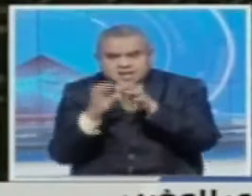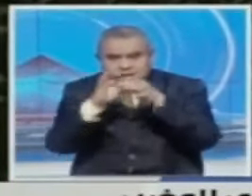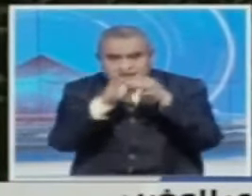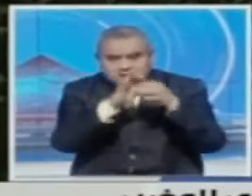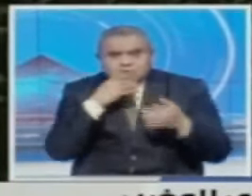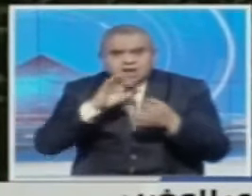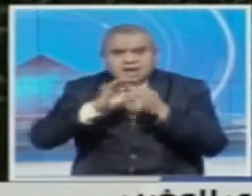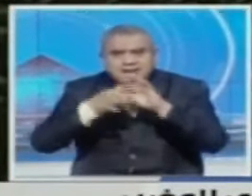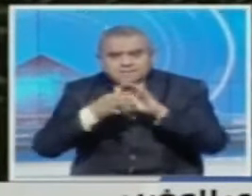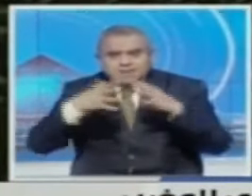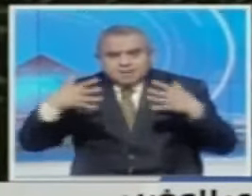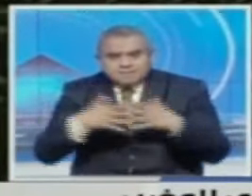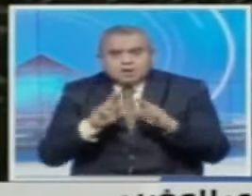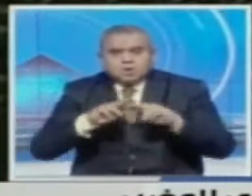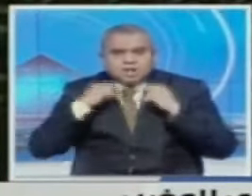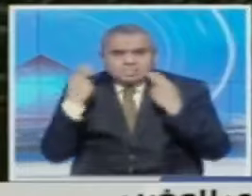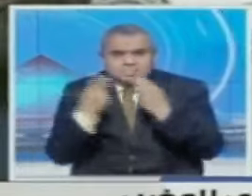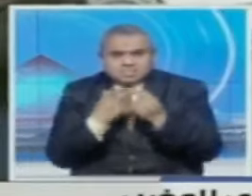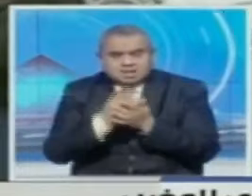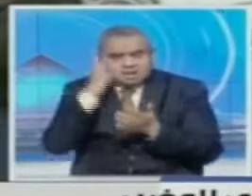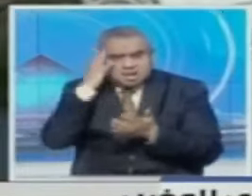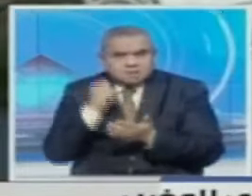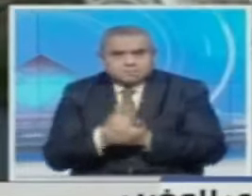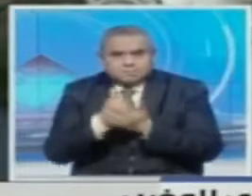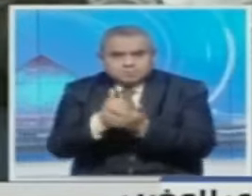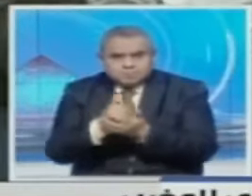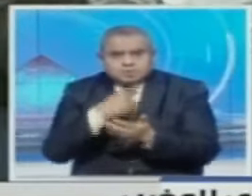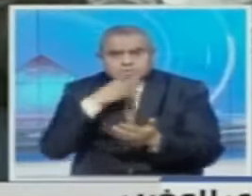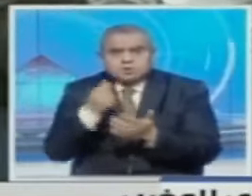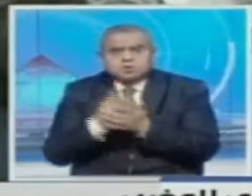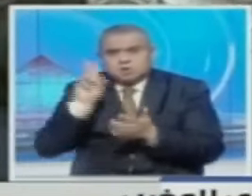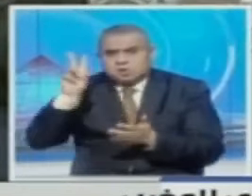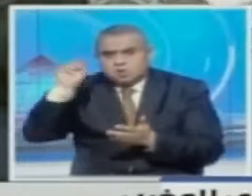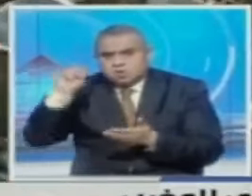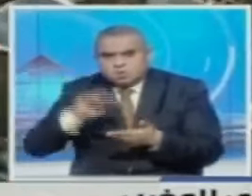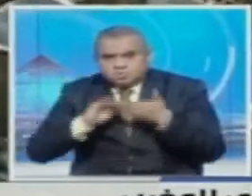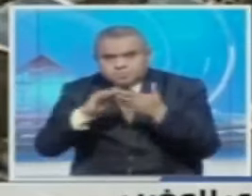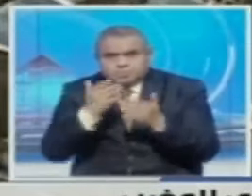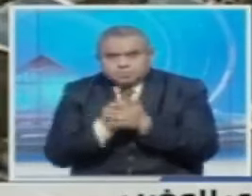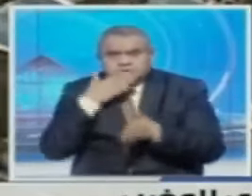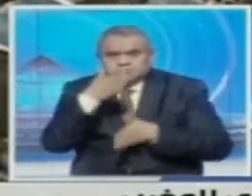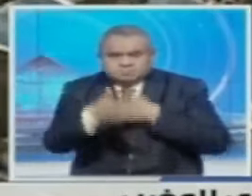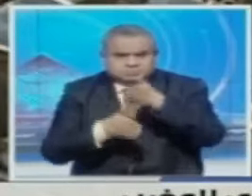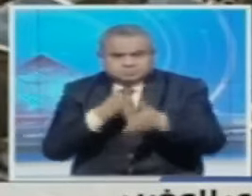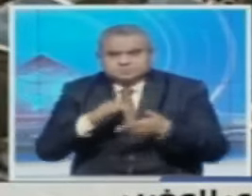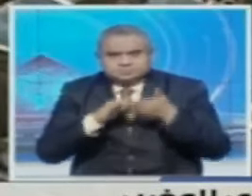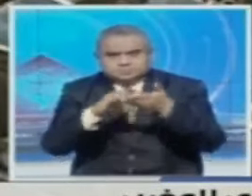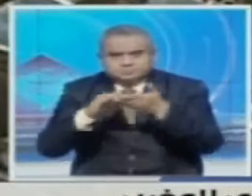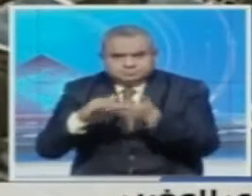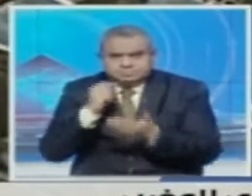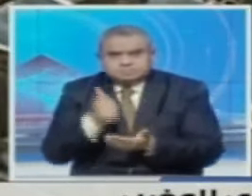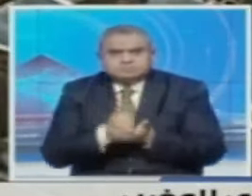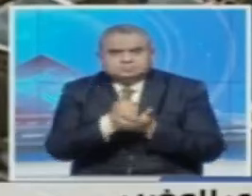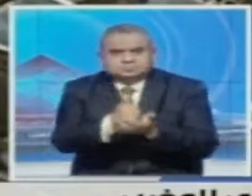العربية والدولية المانحة ووكالات الأمم المتحدة وإسهاماتهم في عمليات الإنقاذ